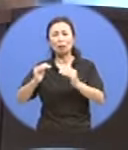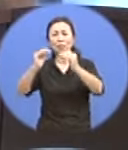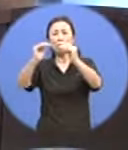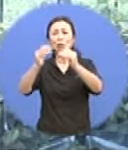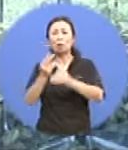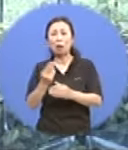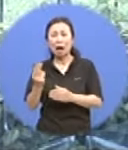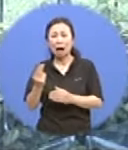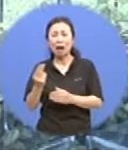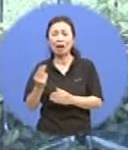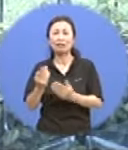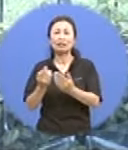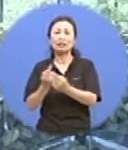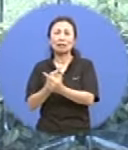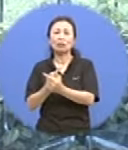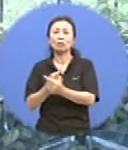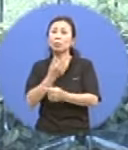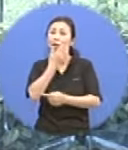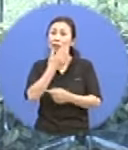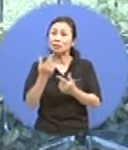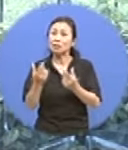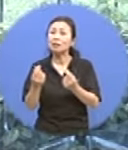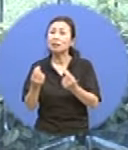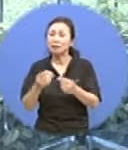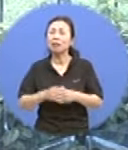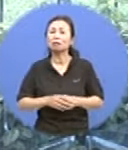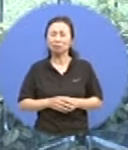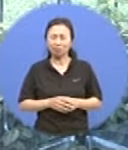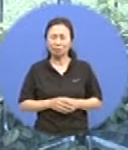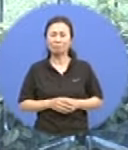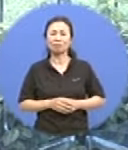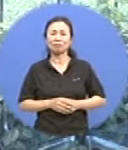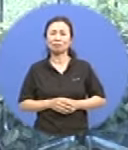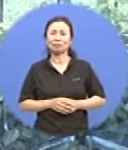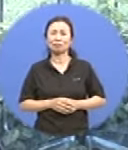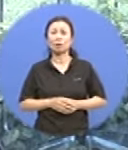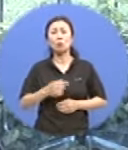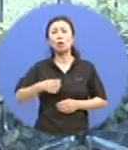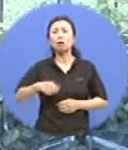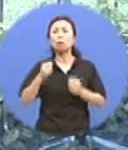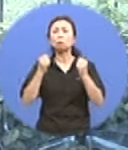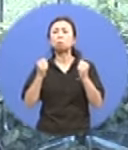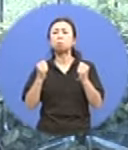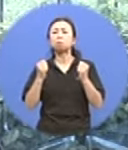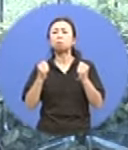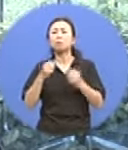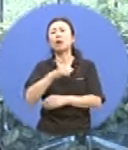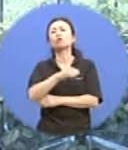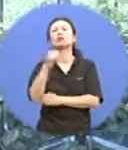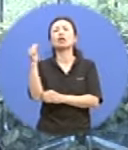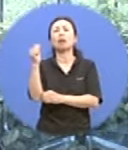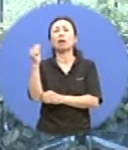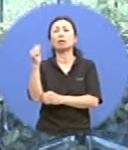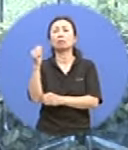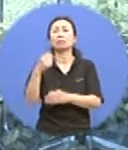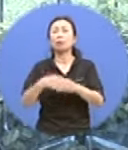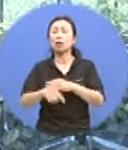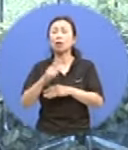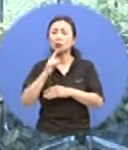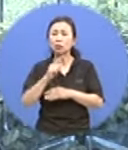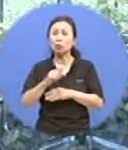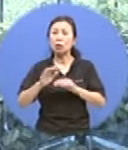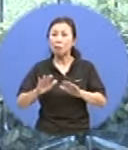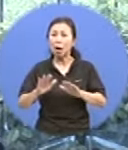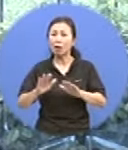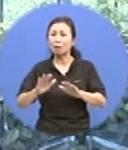ね、我々止まることは許されないです。なぜかっていうと、いろんな変化が起こっています